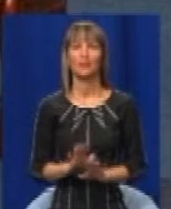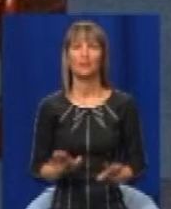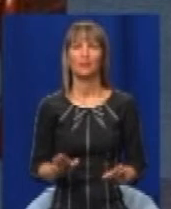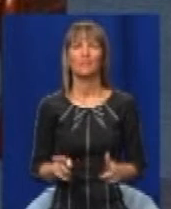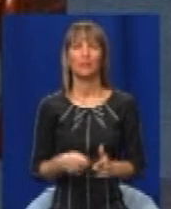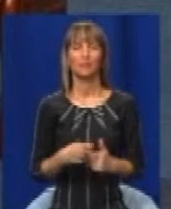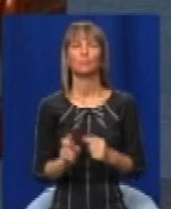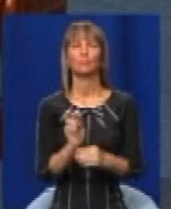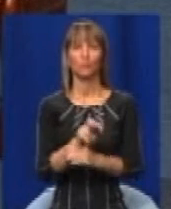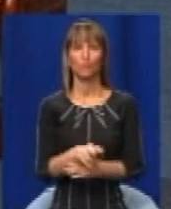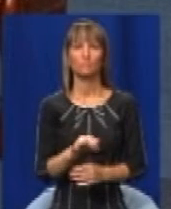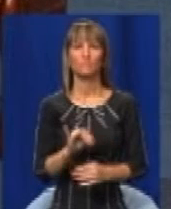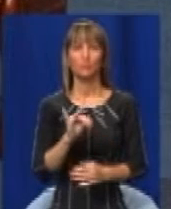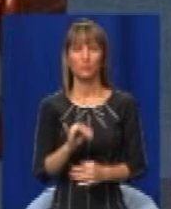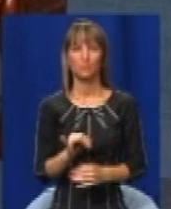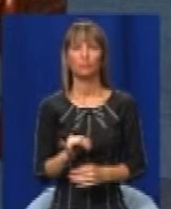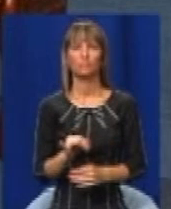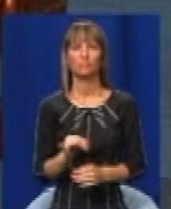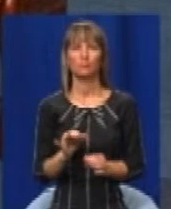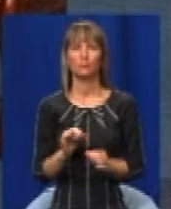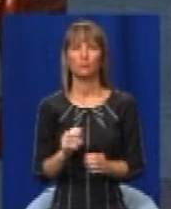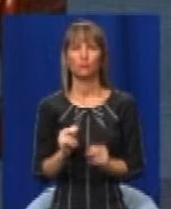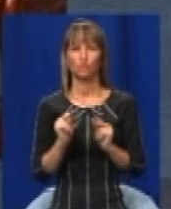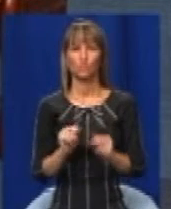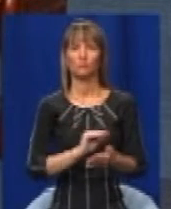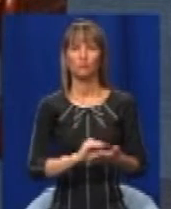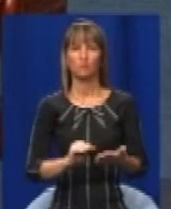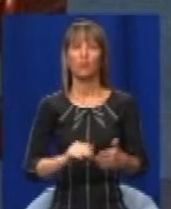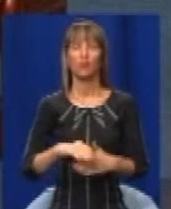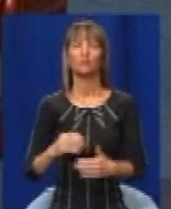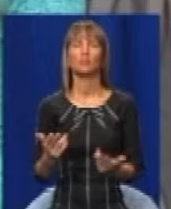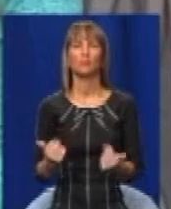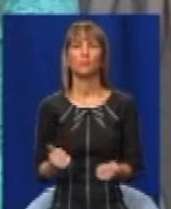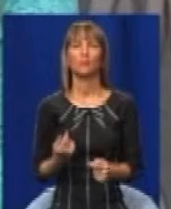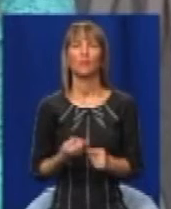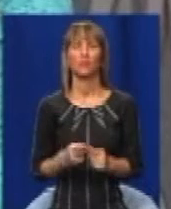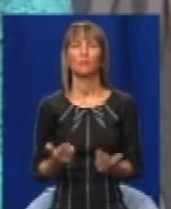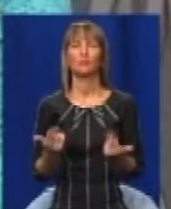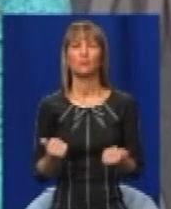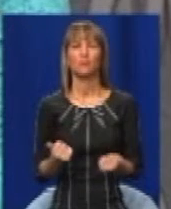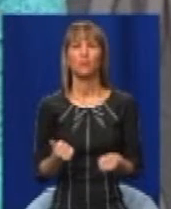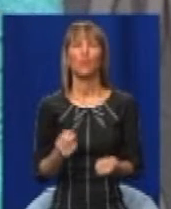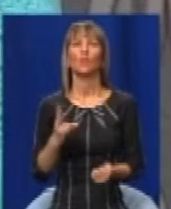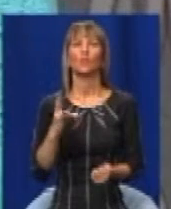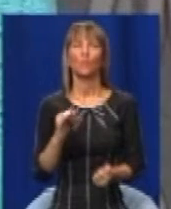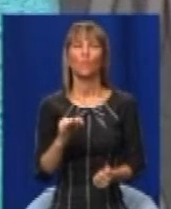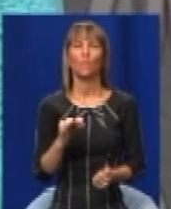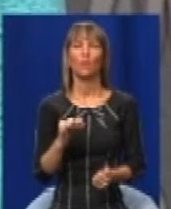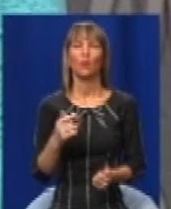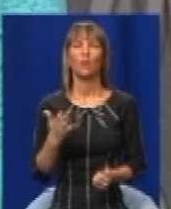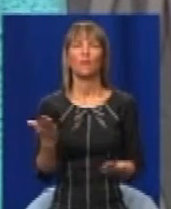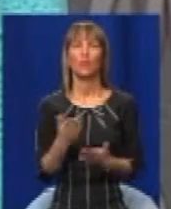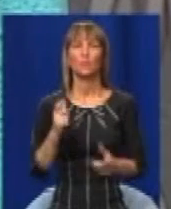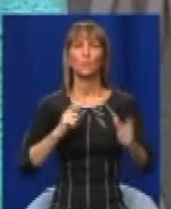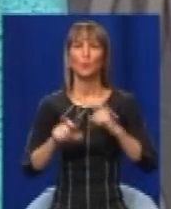Чи все-таки ти приходиш і відповідально складаєш іспити, контрольні? Ну, буває. Це дійсно так. Але попри все, як студентам,